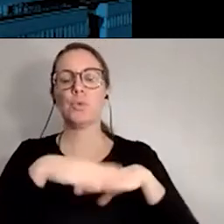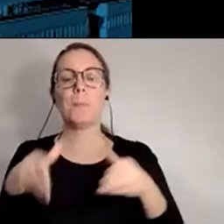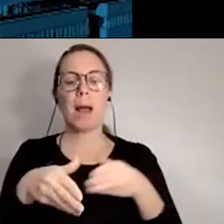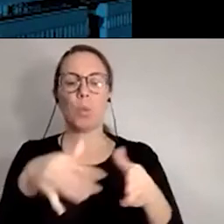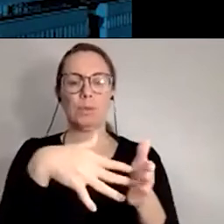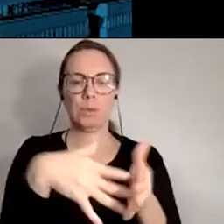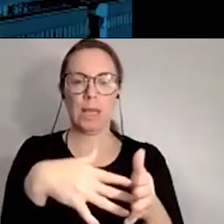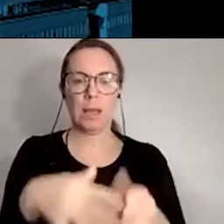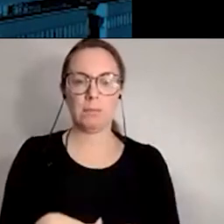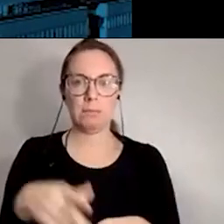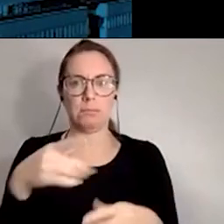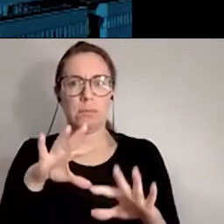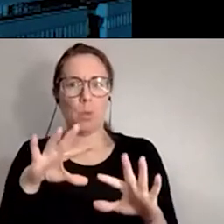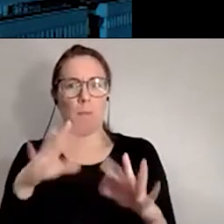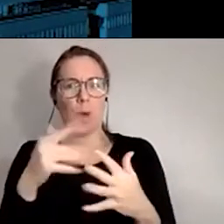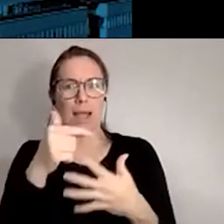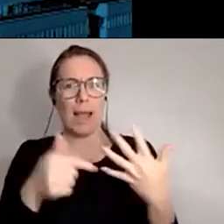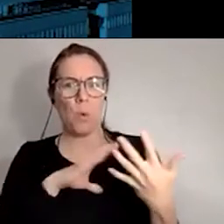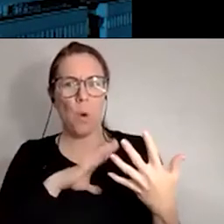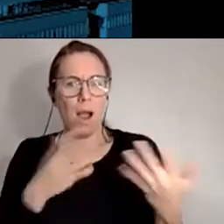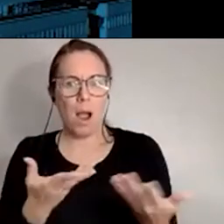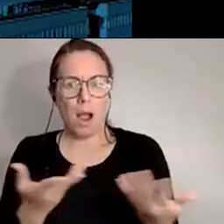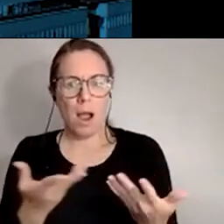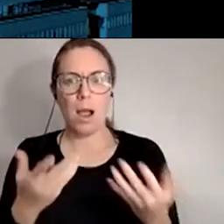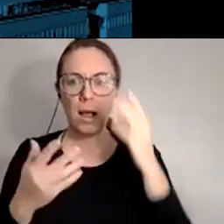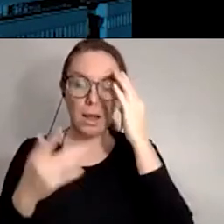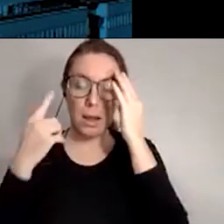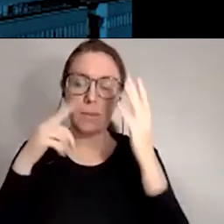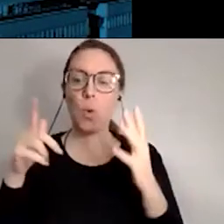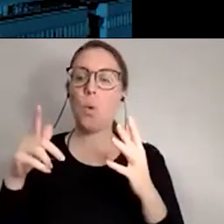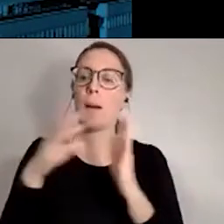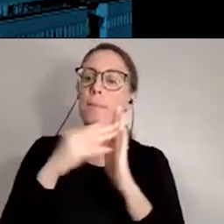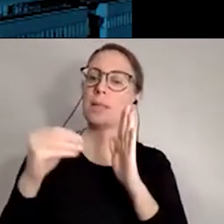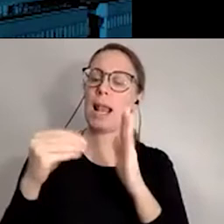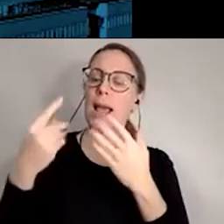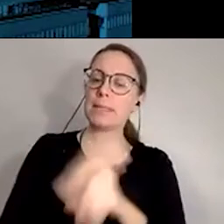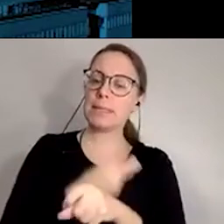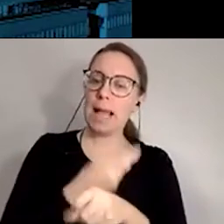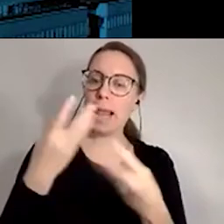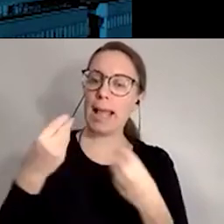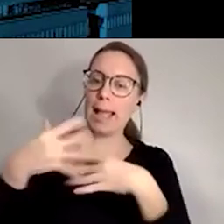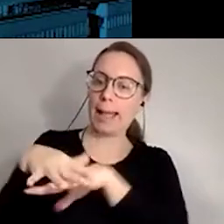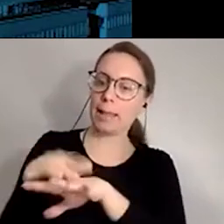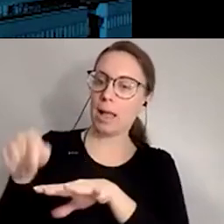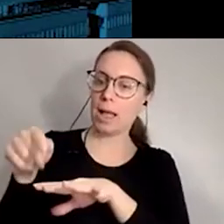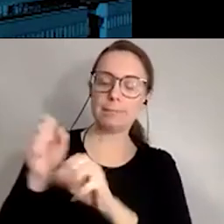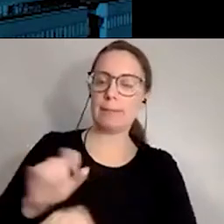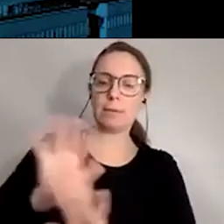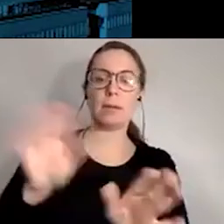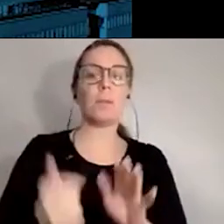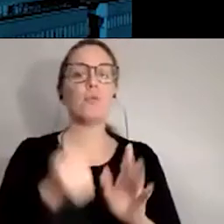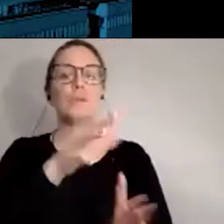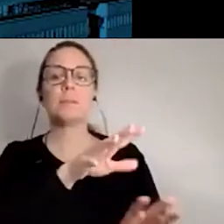sont les moyens dont tu disposes pour délaisser un modèle médical et intégrateur et privilégier un modèle davantage